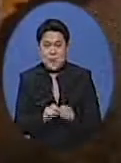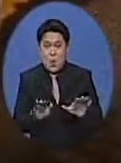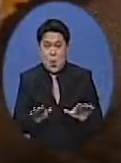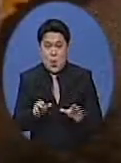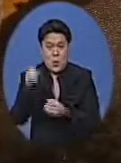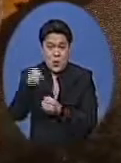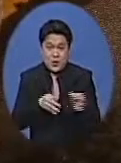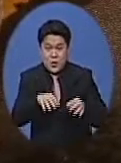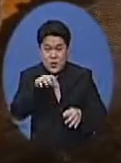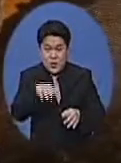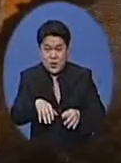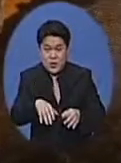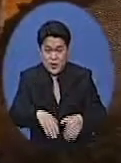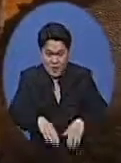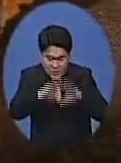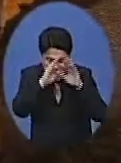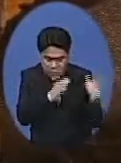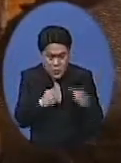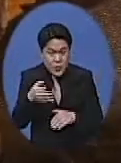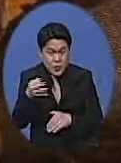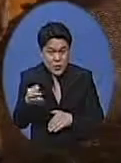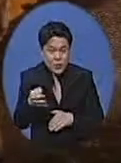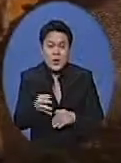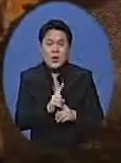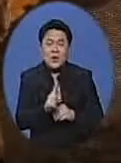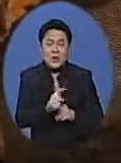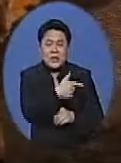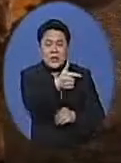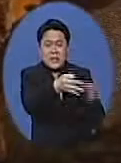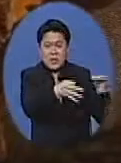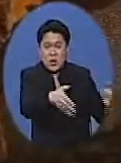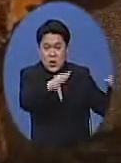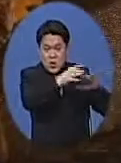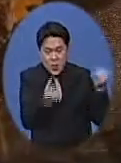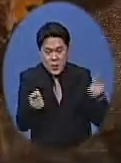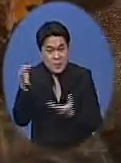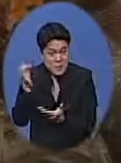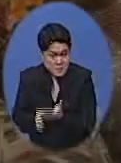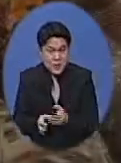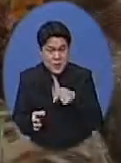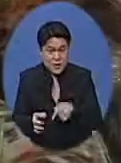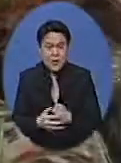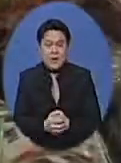올해도 전통시장에서의 차례상 마련 비용이 대형마트에 비해 훨씬 저렴하다고 하는데요.